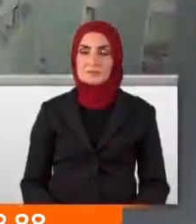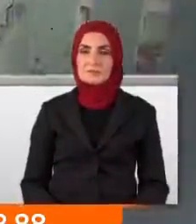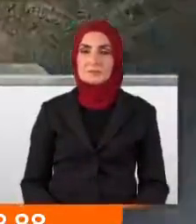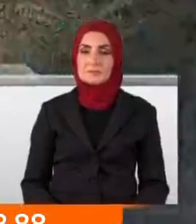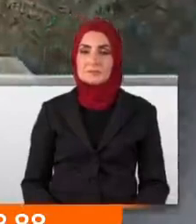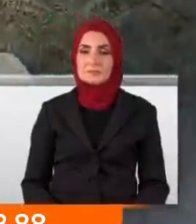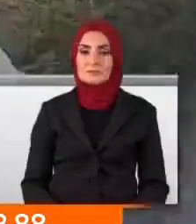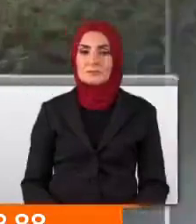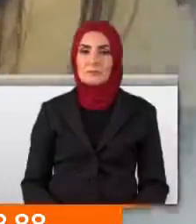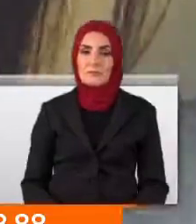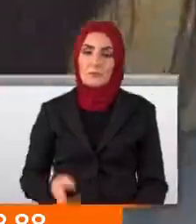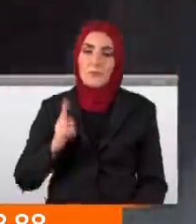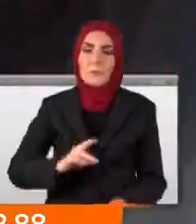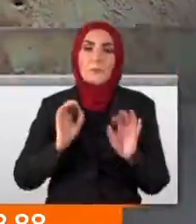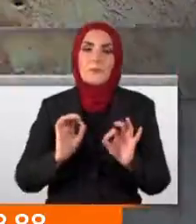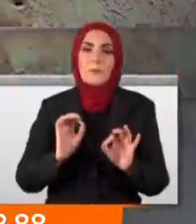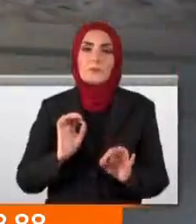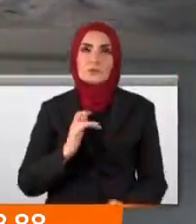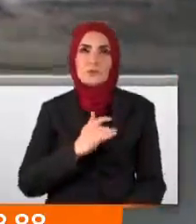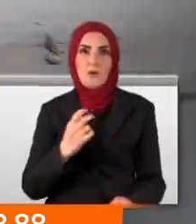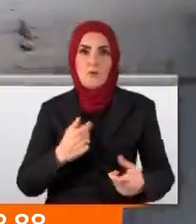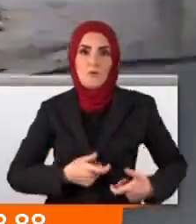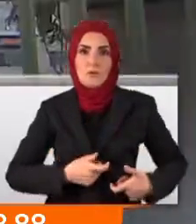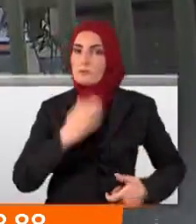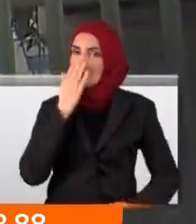Direkt gittik yani, can güvenliğimiz kesinlikle yok.